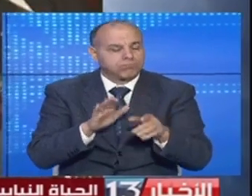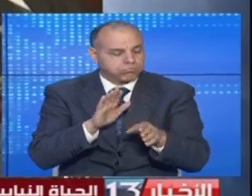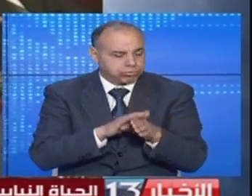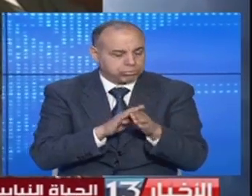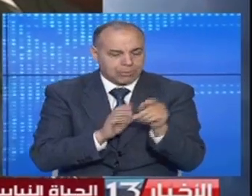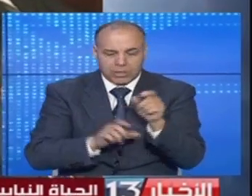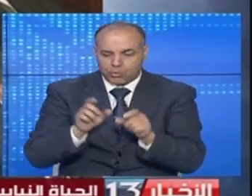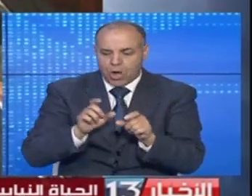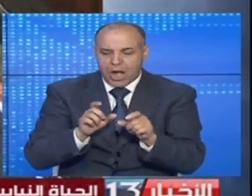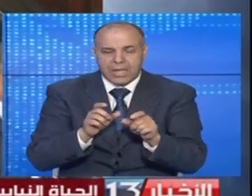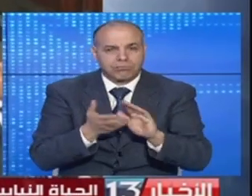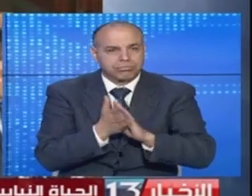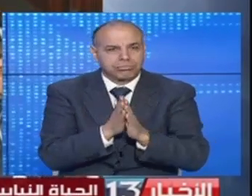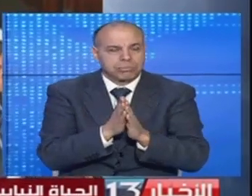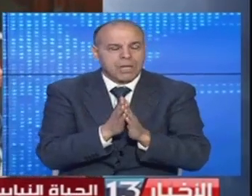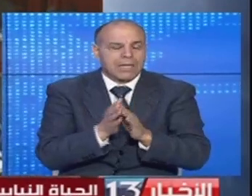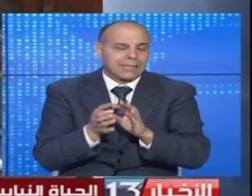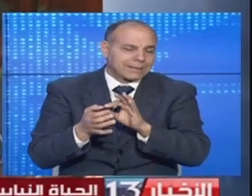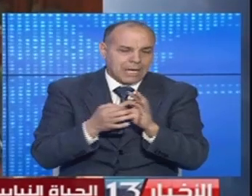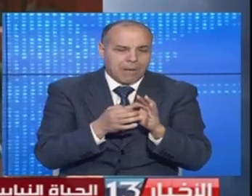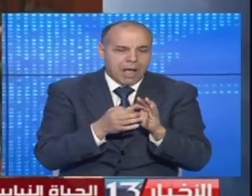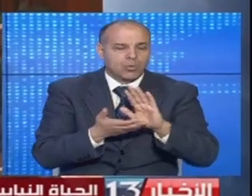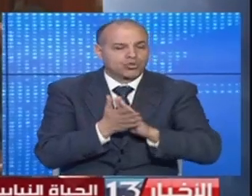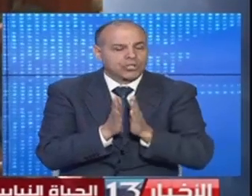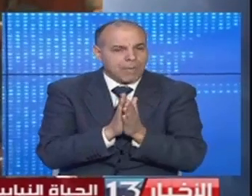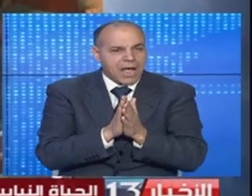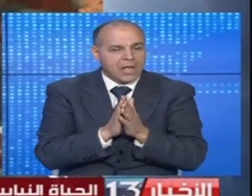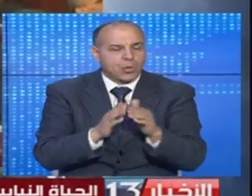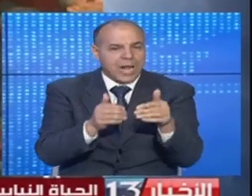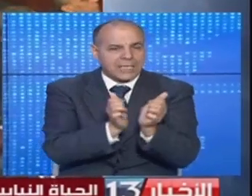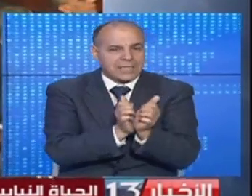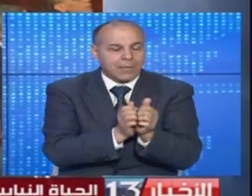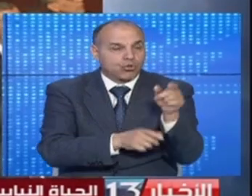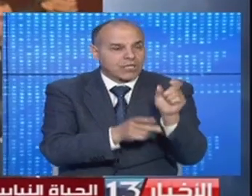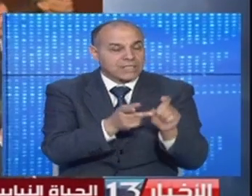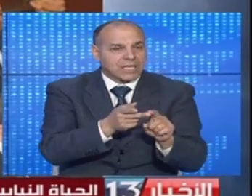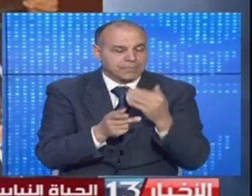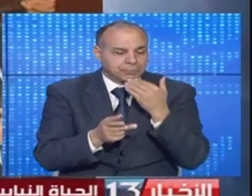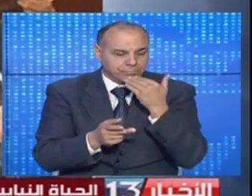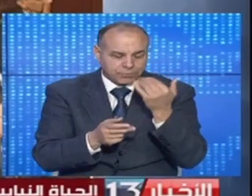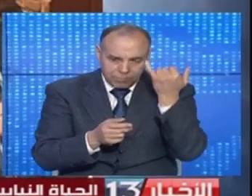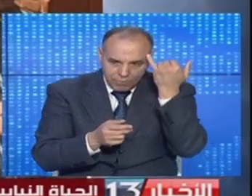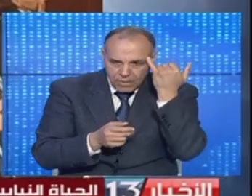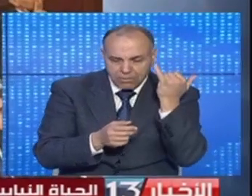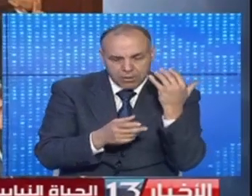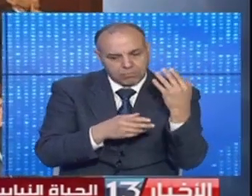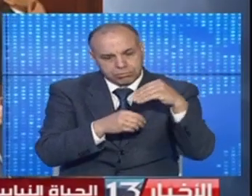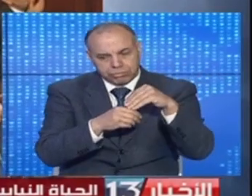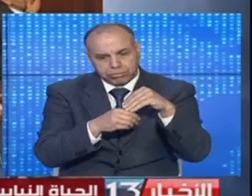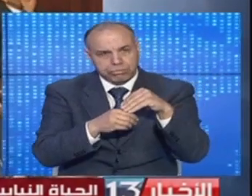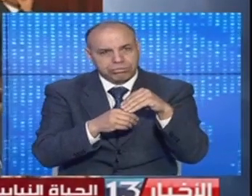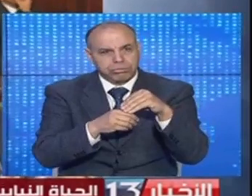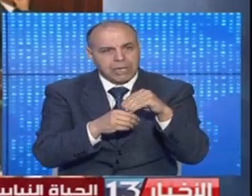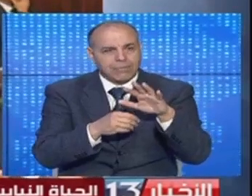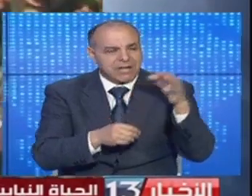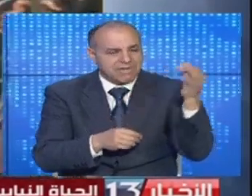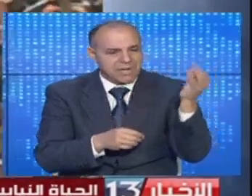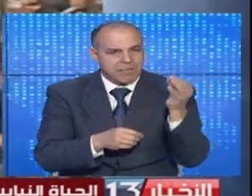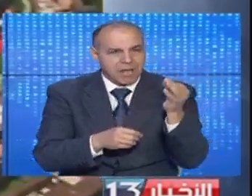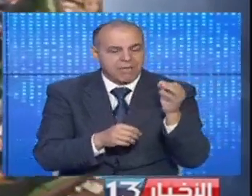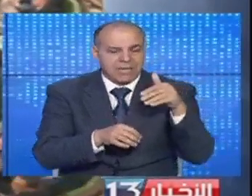لمجموعه من المنظمات الوطنيه والجمعيات والاحزاب والشخصيات لمقترح ادراج عتبه بخمسه بالمائه